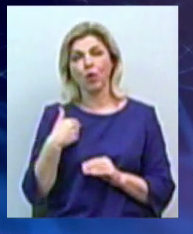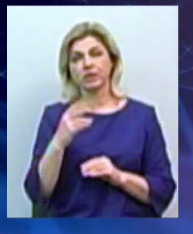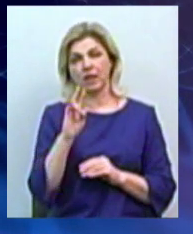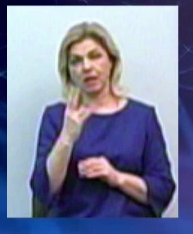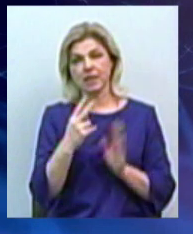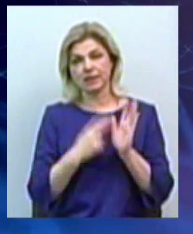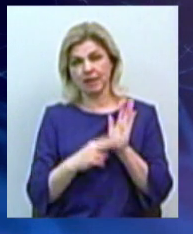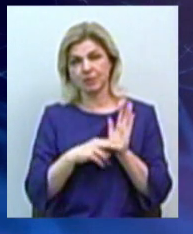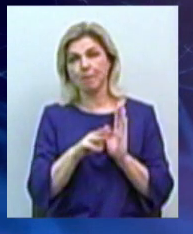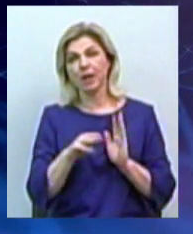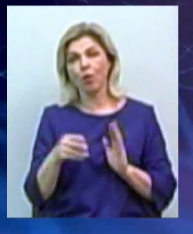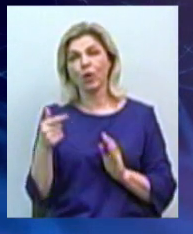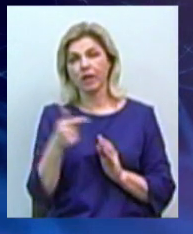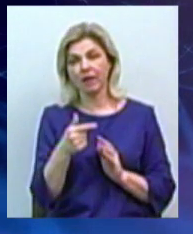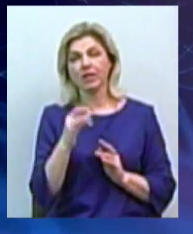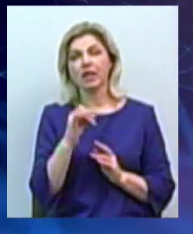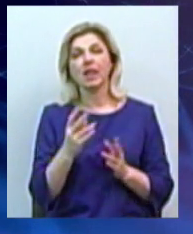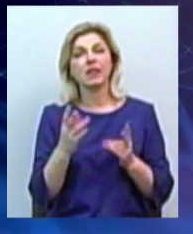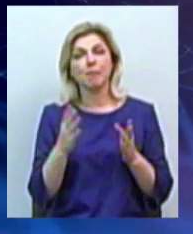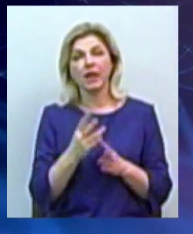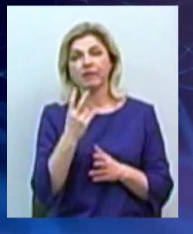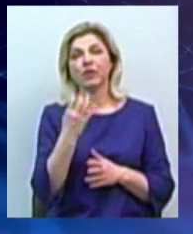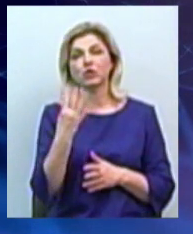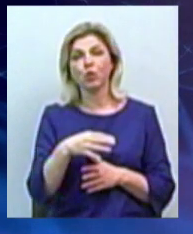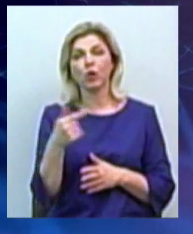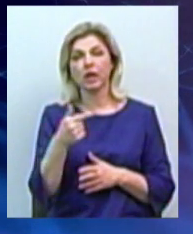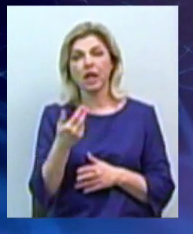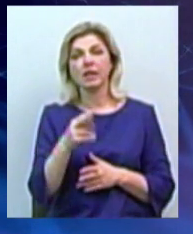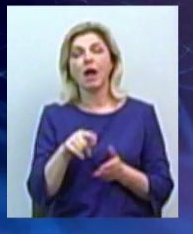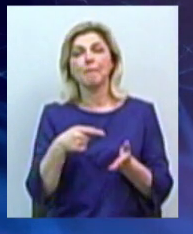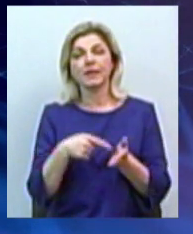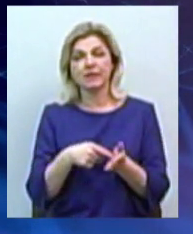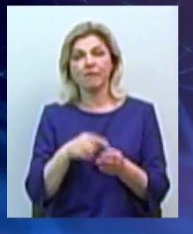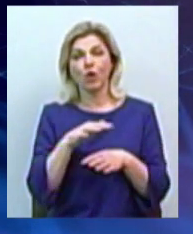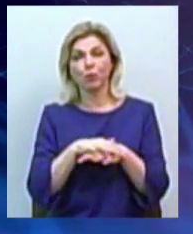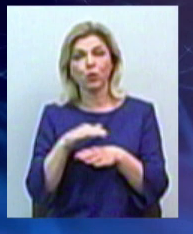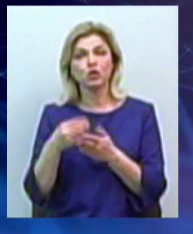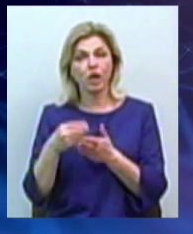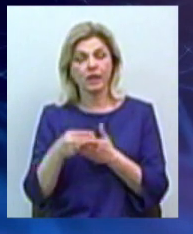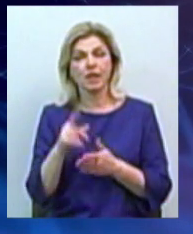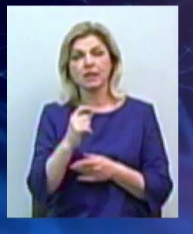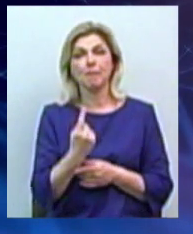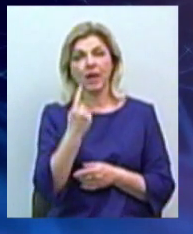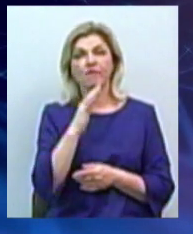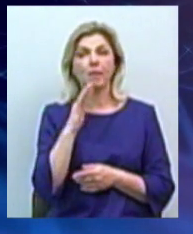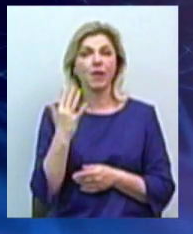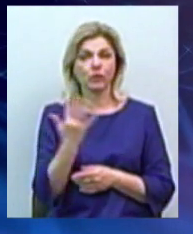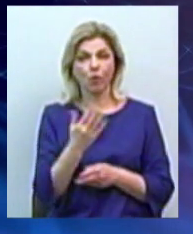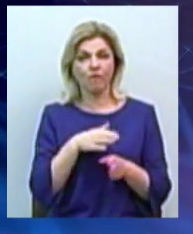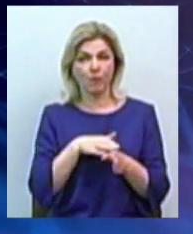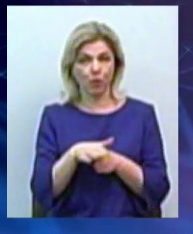70 мільйонів гривень, та щонайменше 240 мільйонів гривень для місцевих бюджетів за перші 5 років реалізації проєкту.